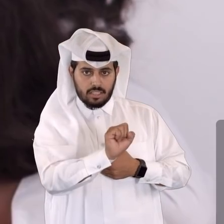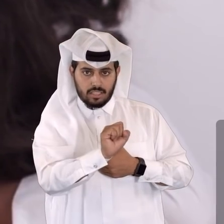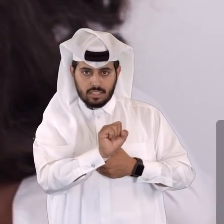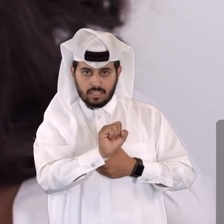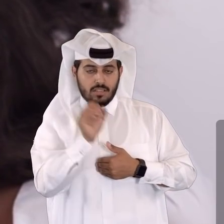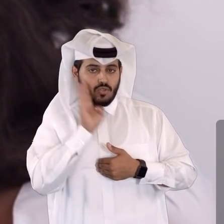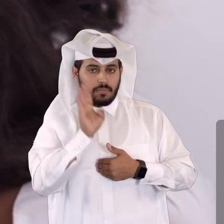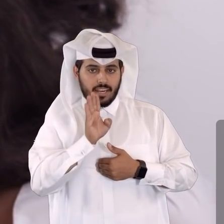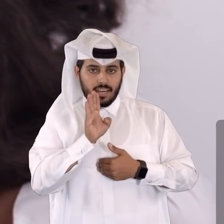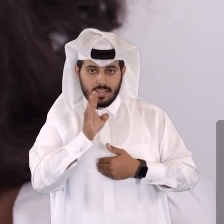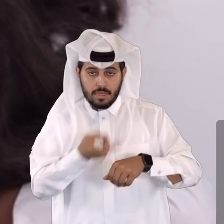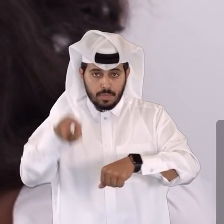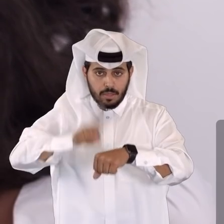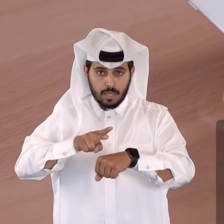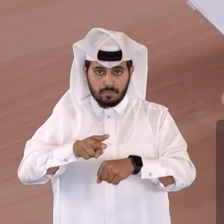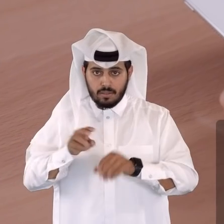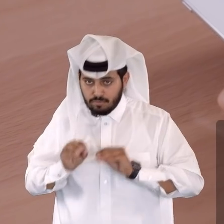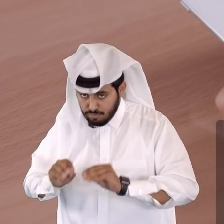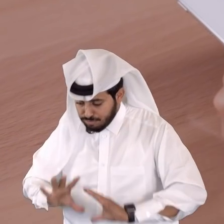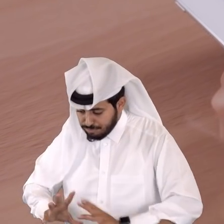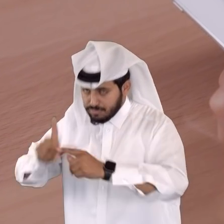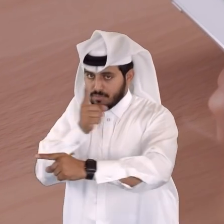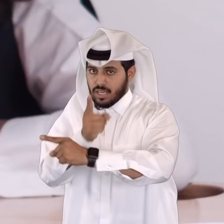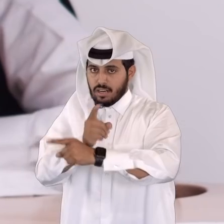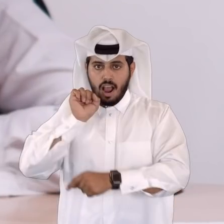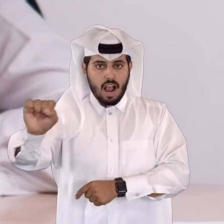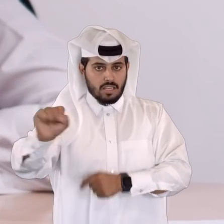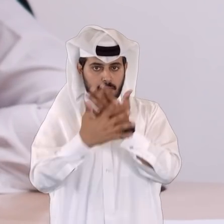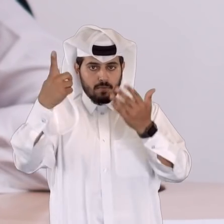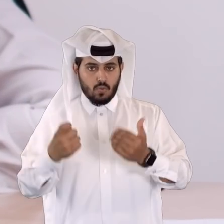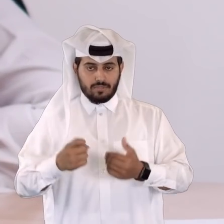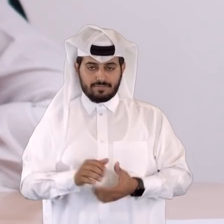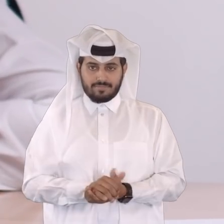خلال التكنولوجيا وبناء قدرات المعلمين.